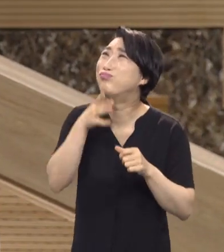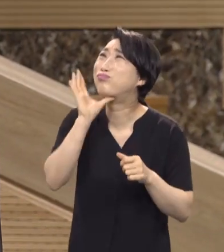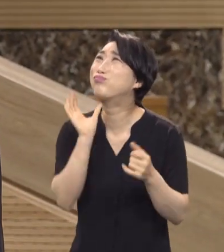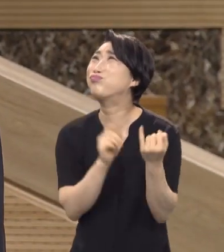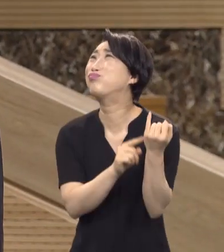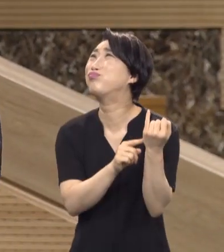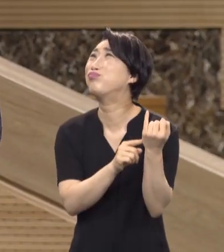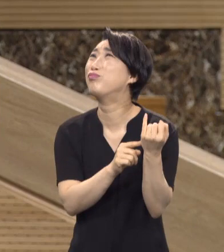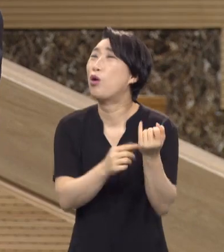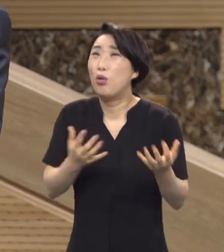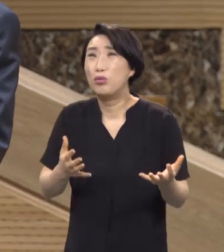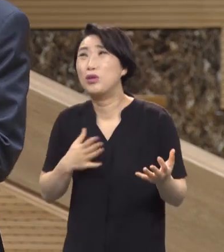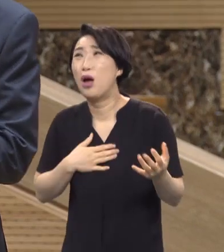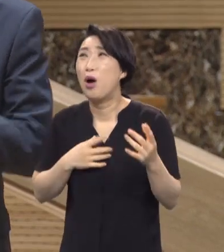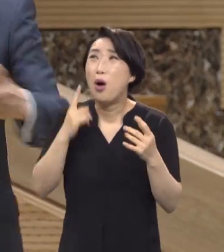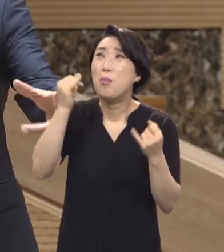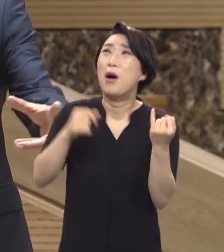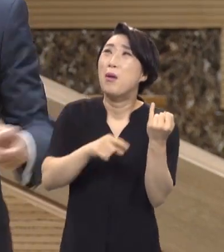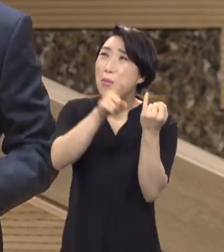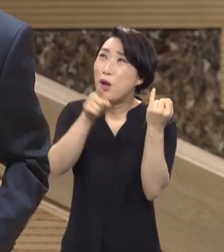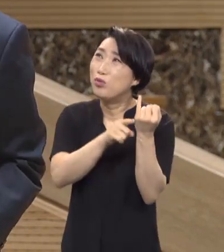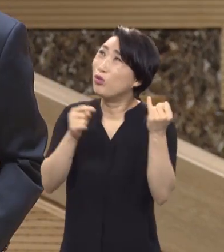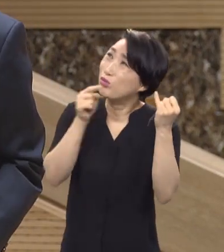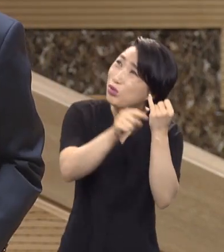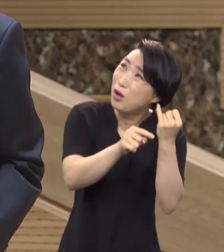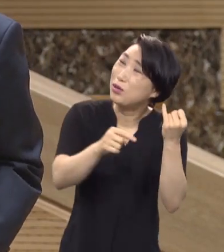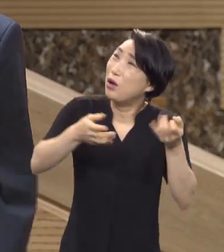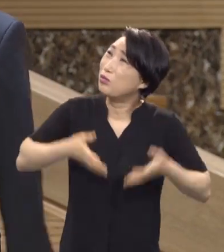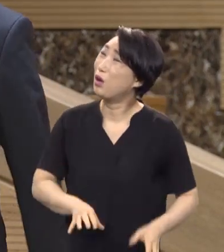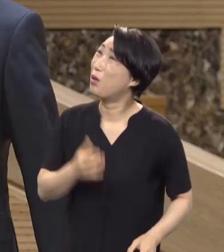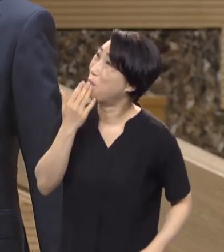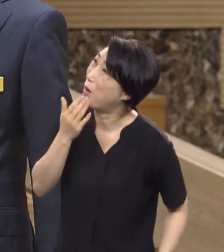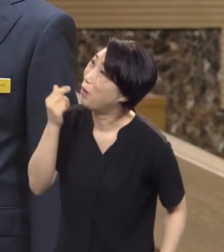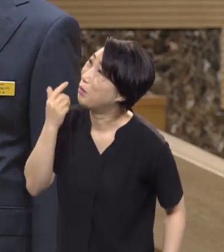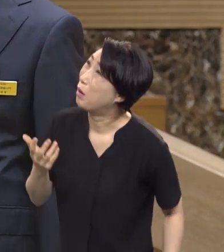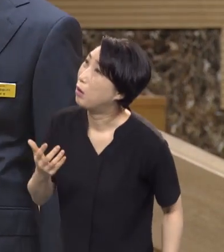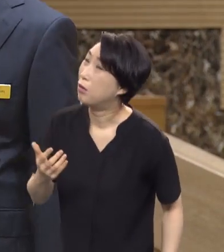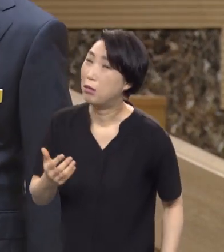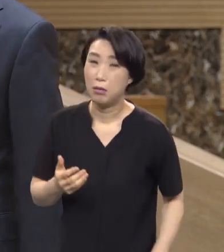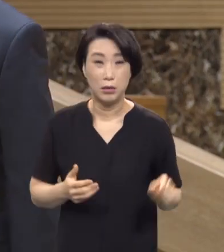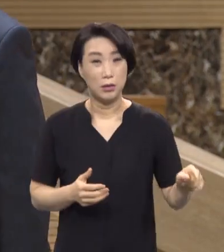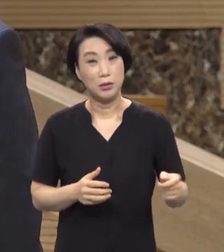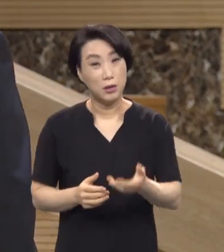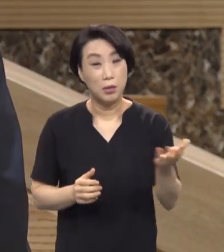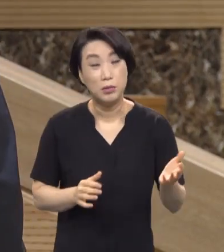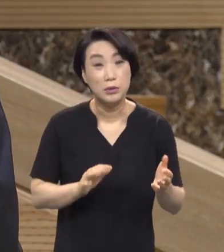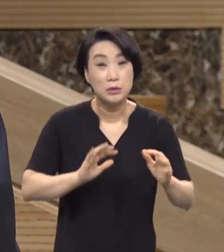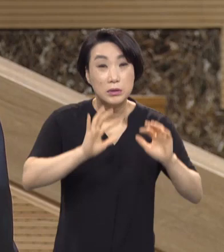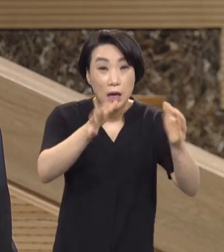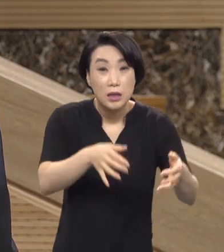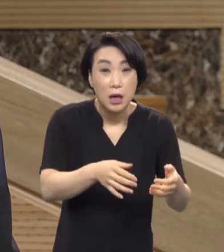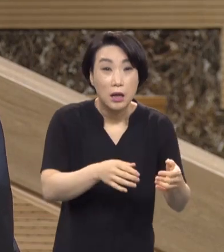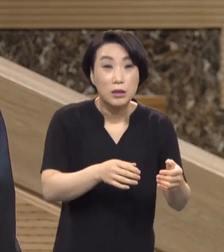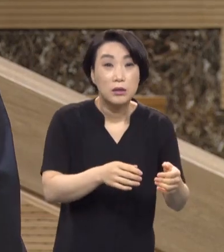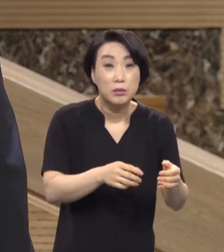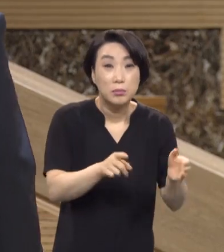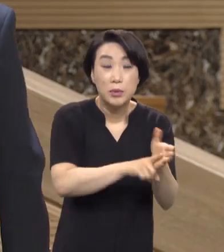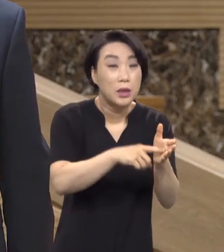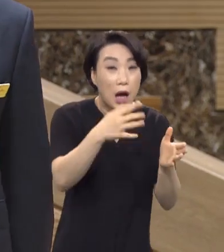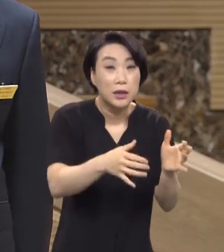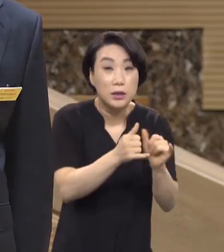늙었거든요. 어떻게 뱃속에 다시 들어갔다 다시 나와요? 이게 세상이 가진 지식 아닙니까?